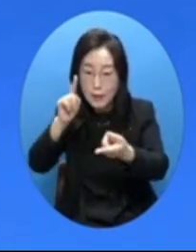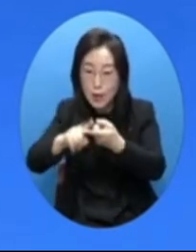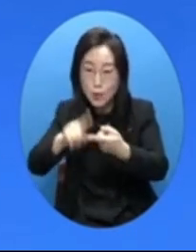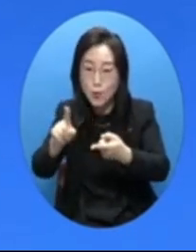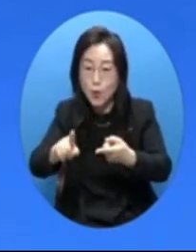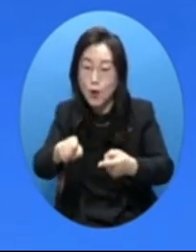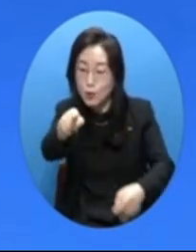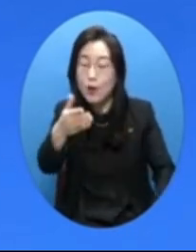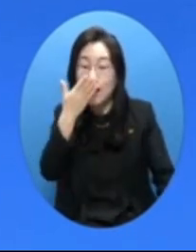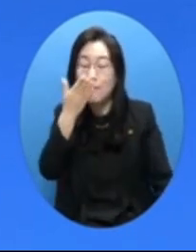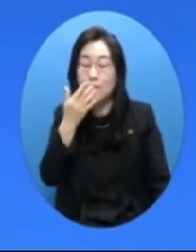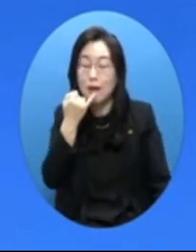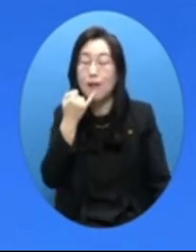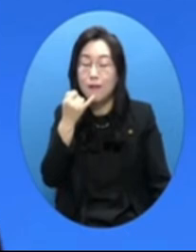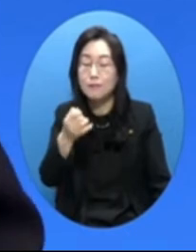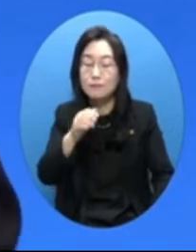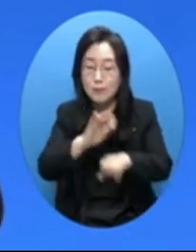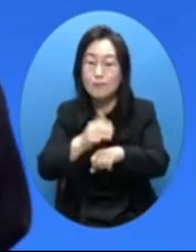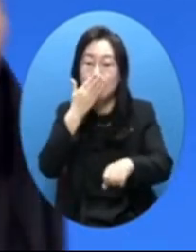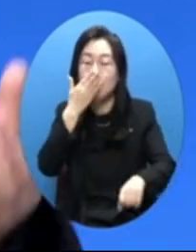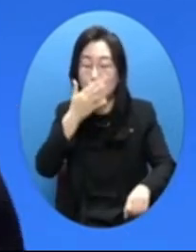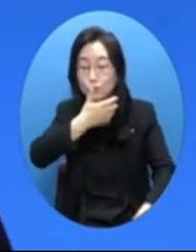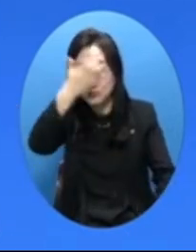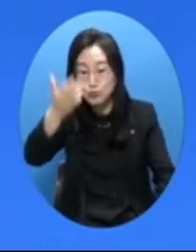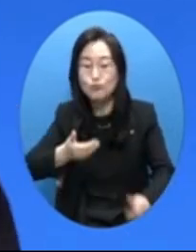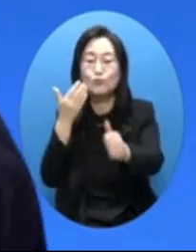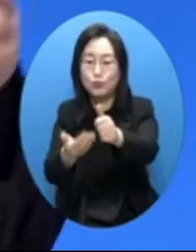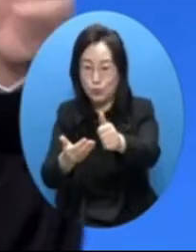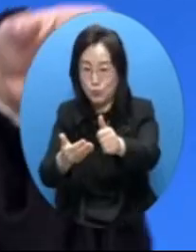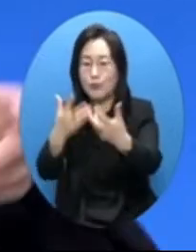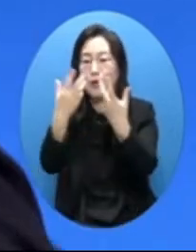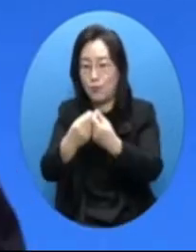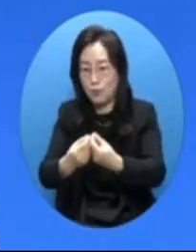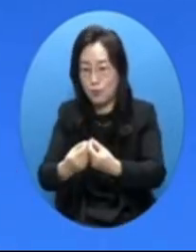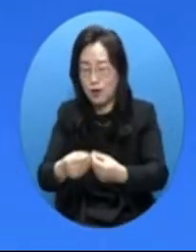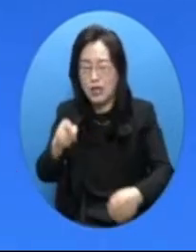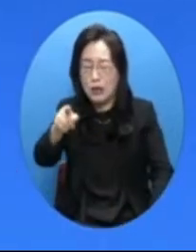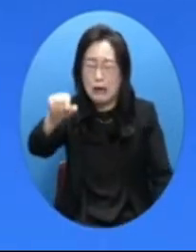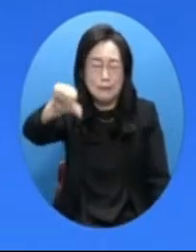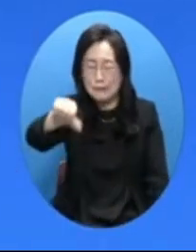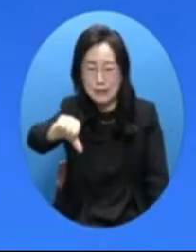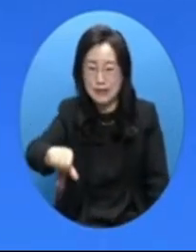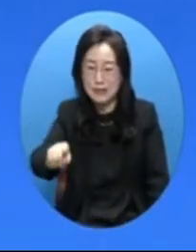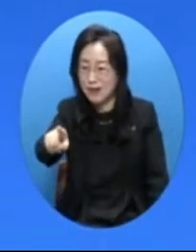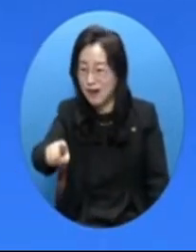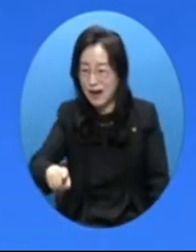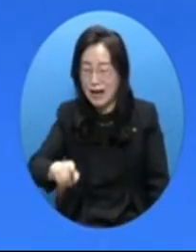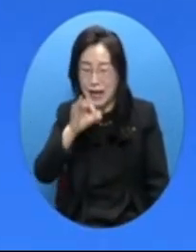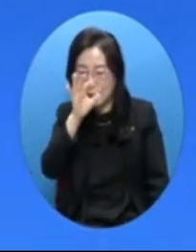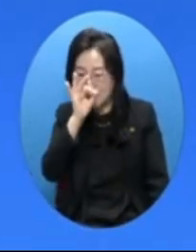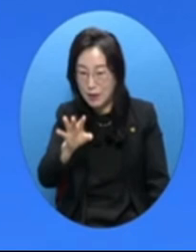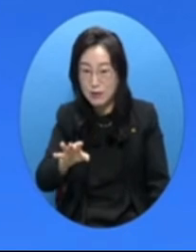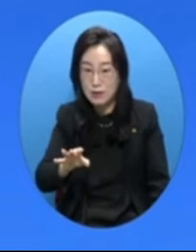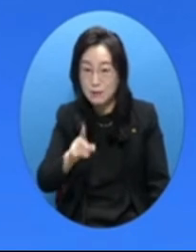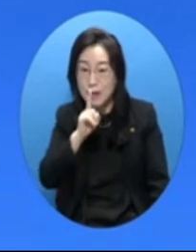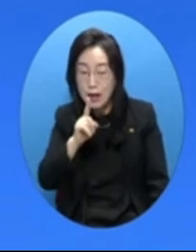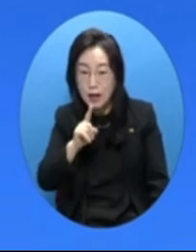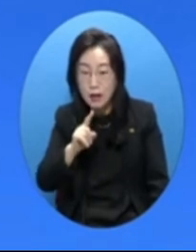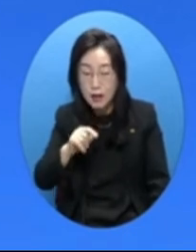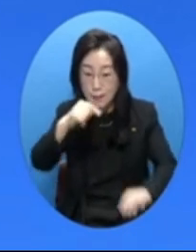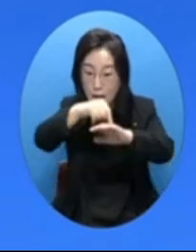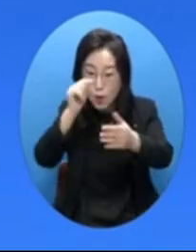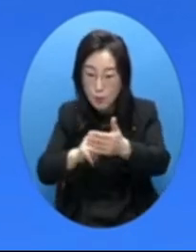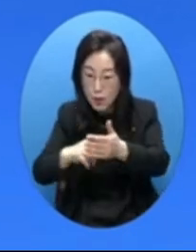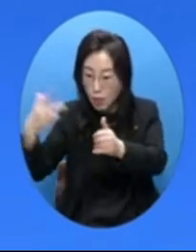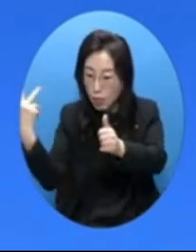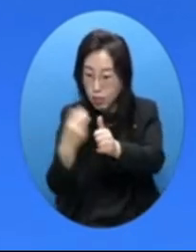괜찮은 애야 너 잘할 수 있어 꿈을 주는 것입니다 너는 글러 먹었어 뭘 해도 될 수 없어 그란 생각이 마음에